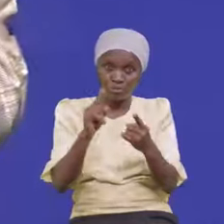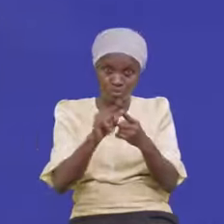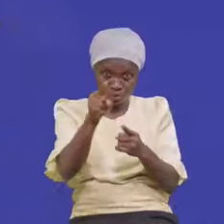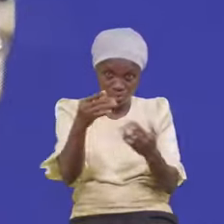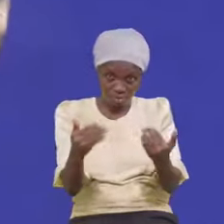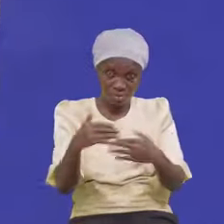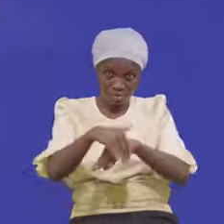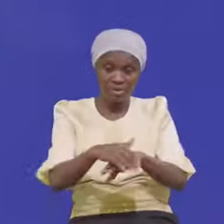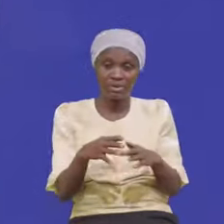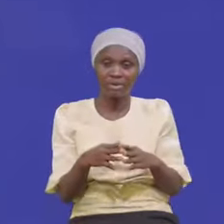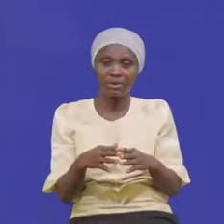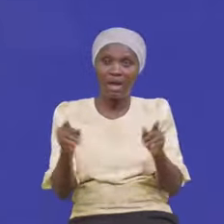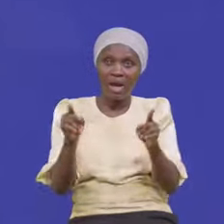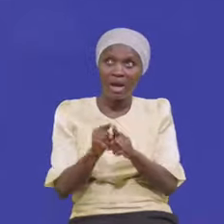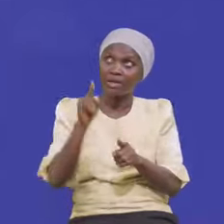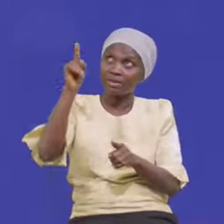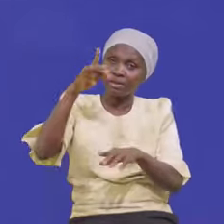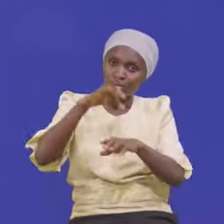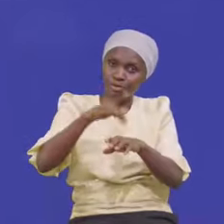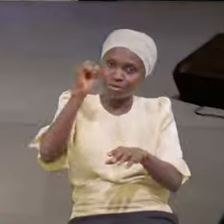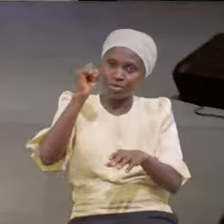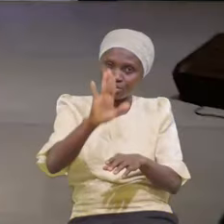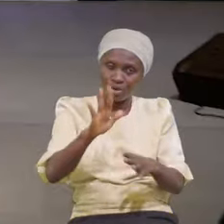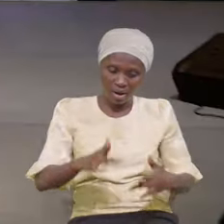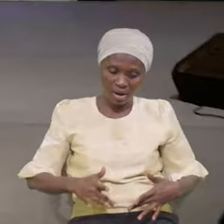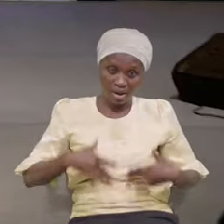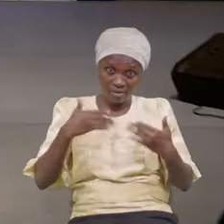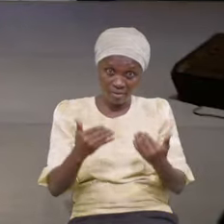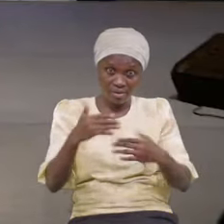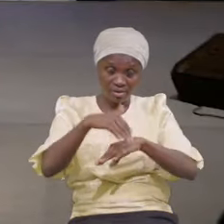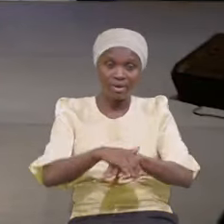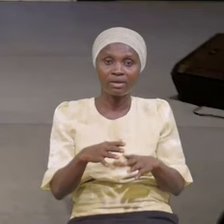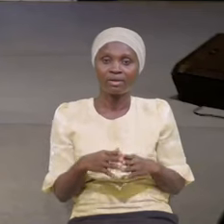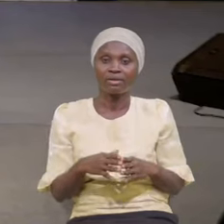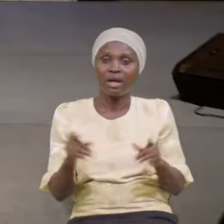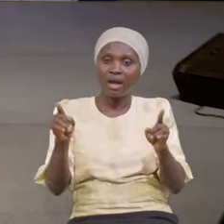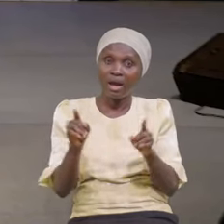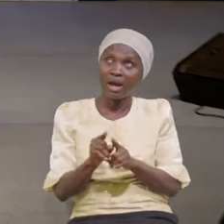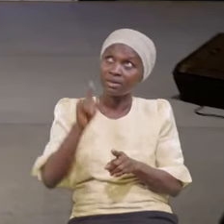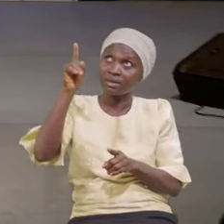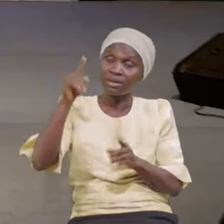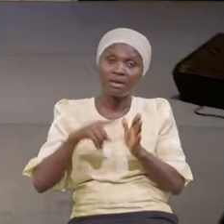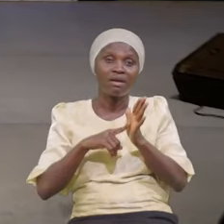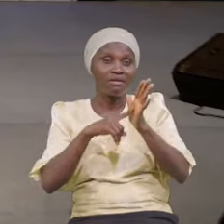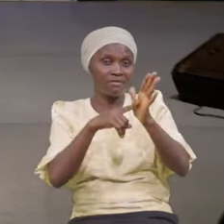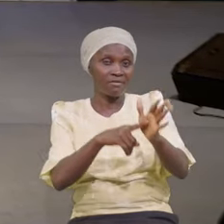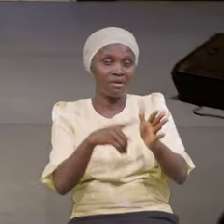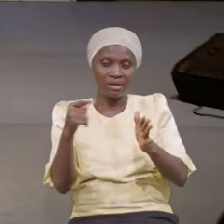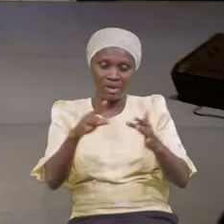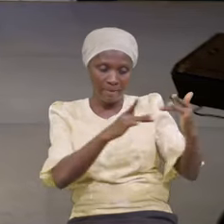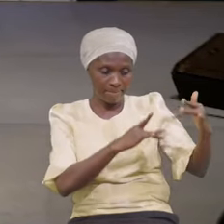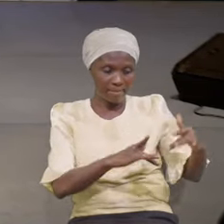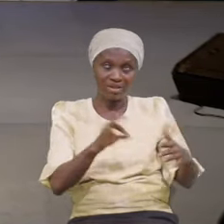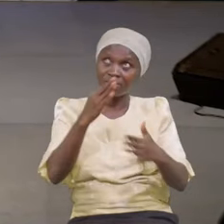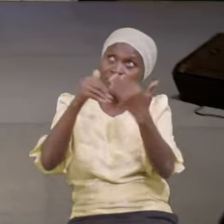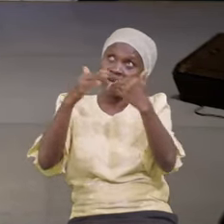మీ చెంతకు వస్తుండగా, as he touches your life tonight, ఆయన రాత్రి మీ జీవితాన్ని తాకుతుండగా, as he reveals the mercy of heaven to